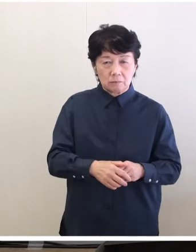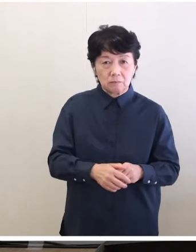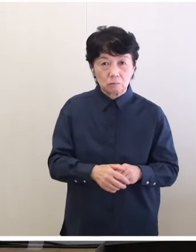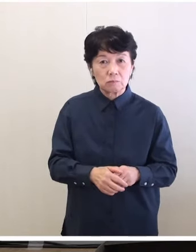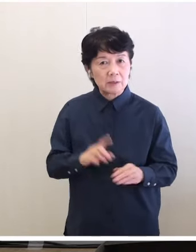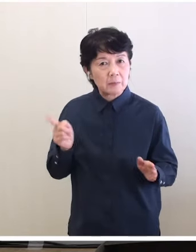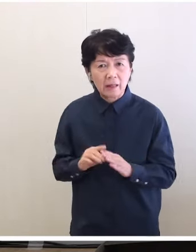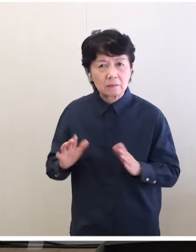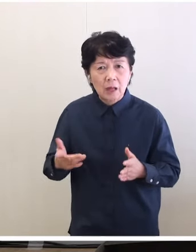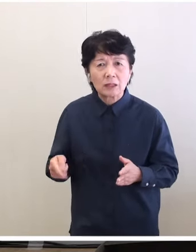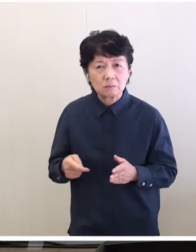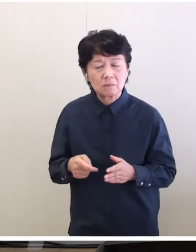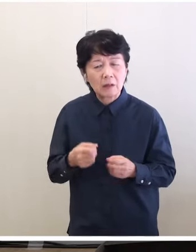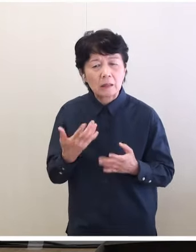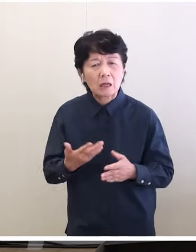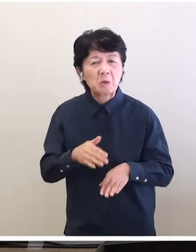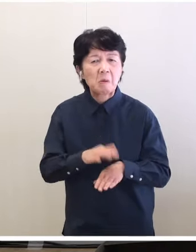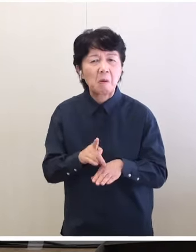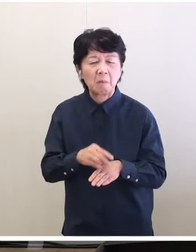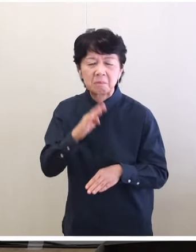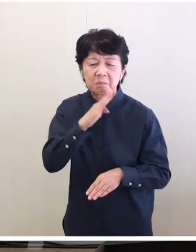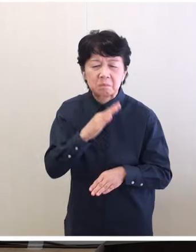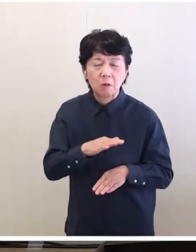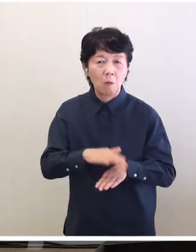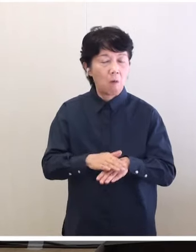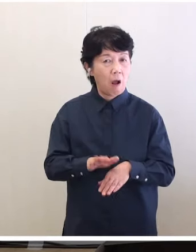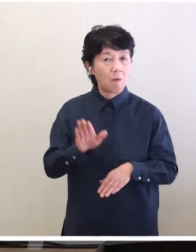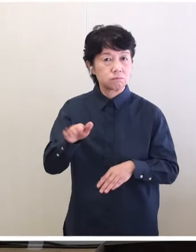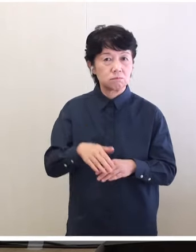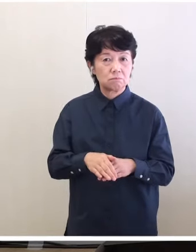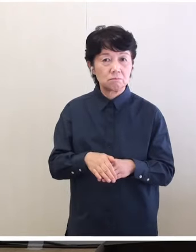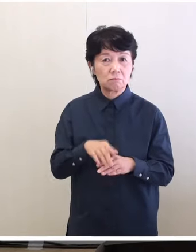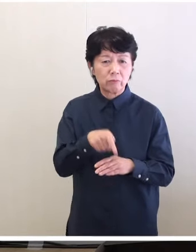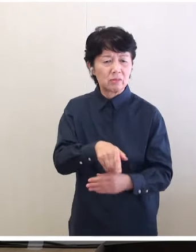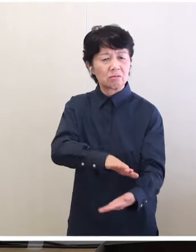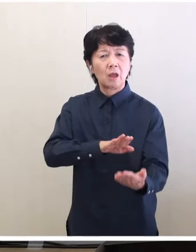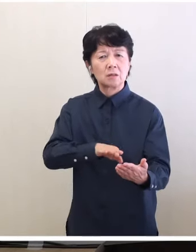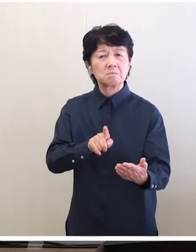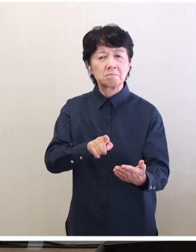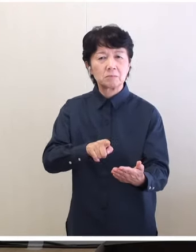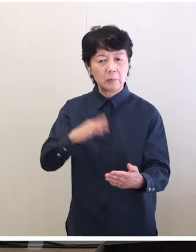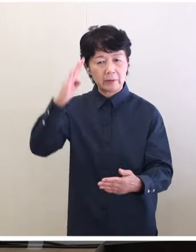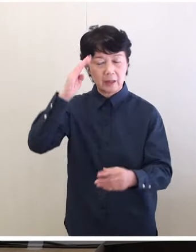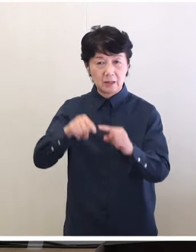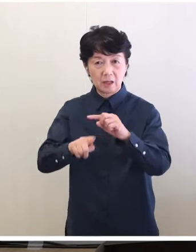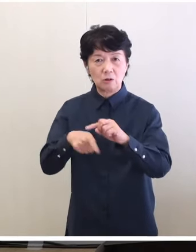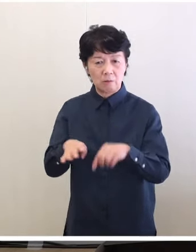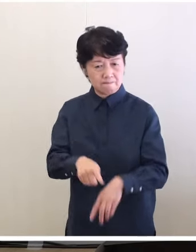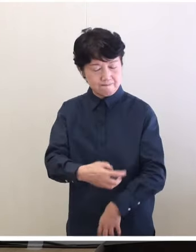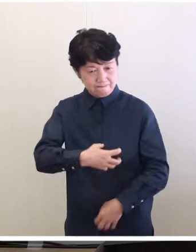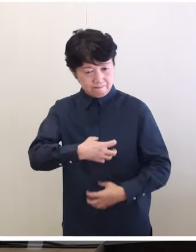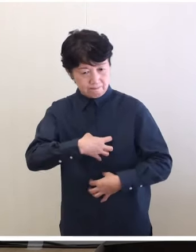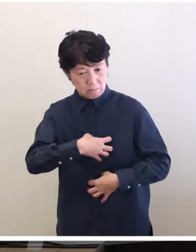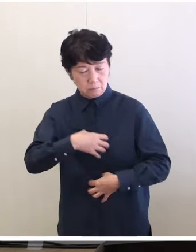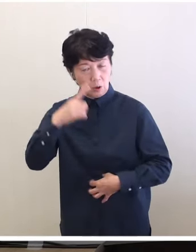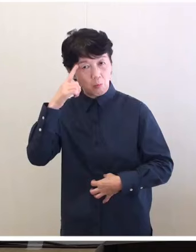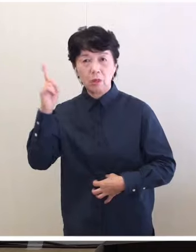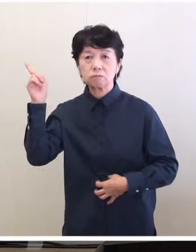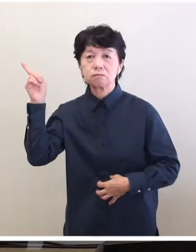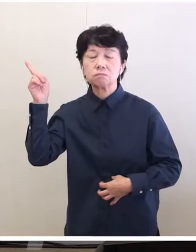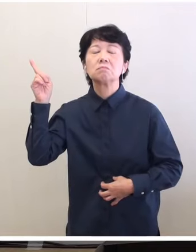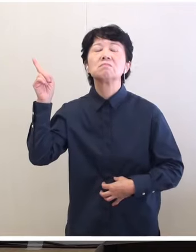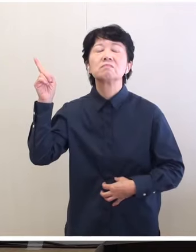いタイプの犯罪ですね。これに対しては警察庁は大変大きな危機感を持っておられ